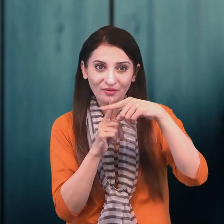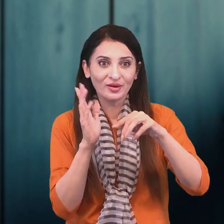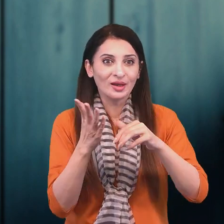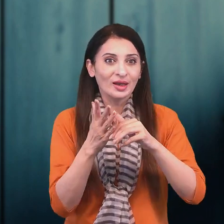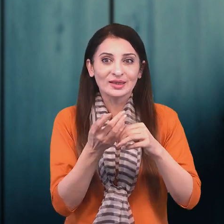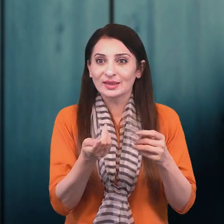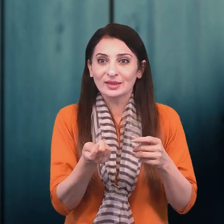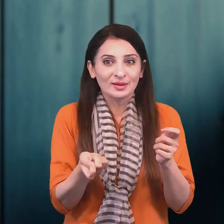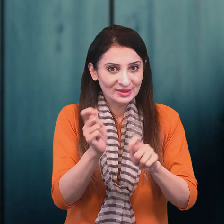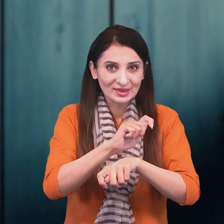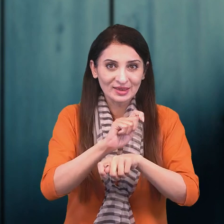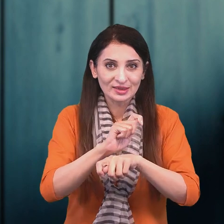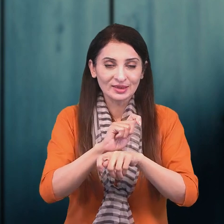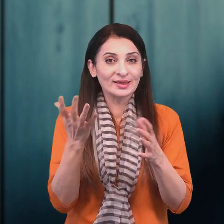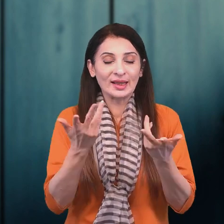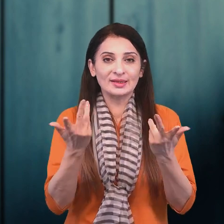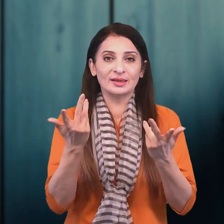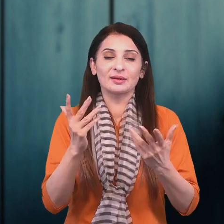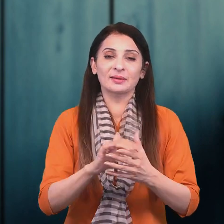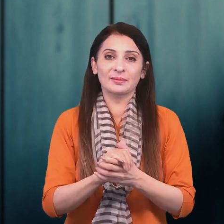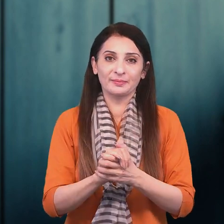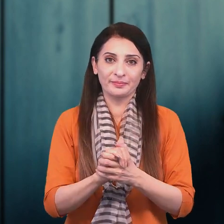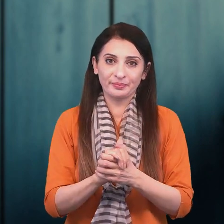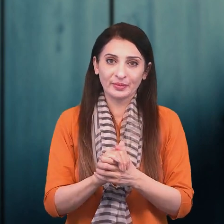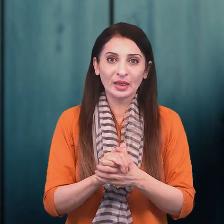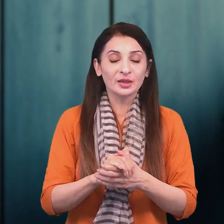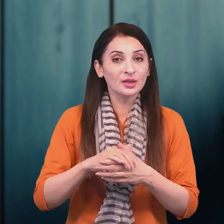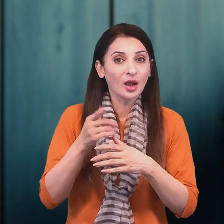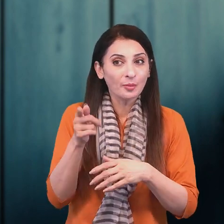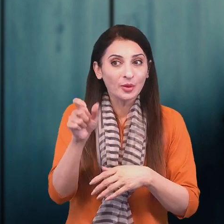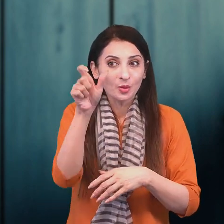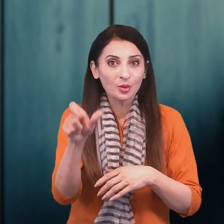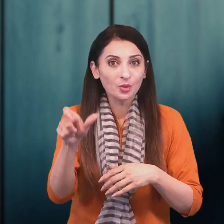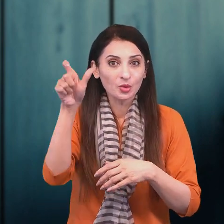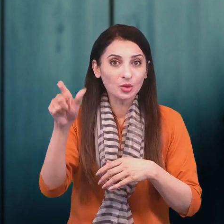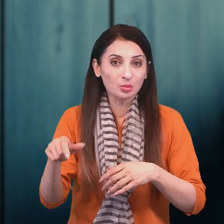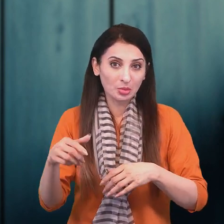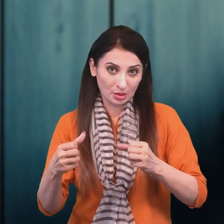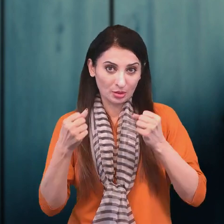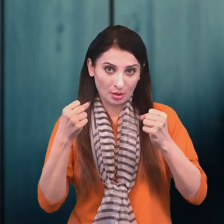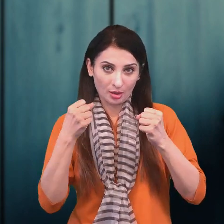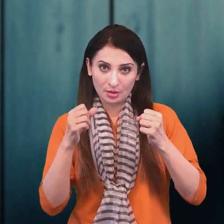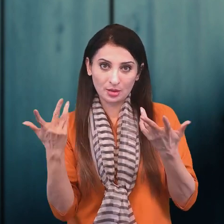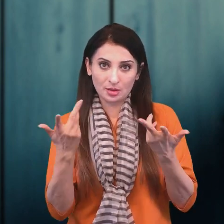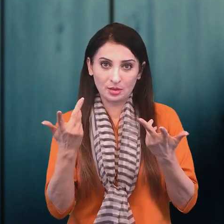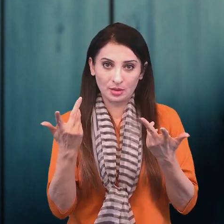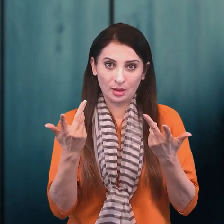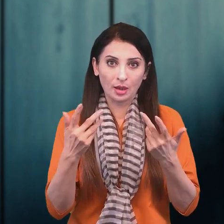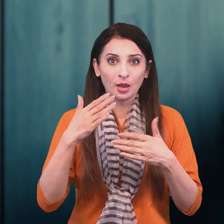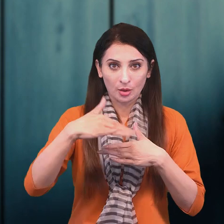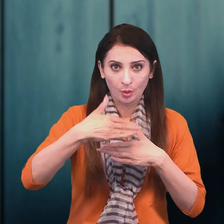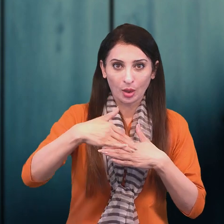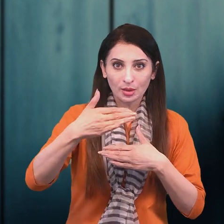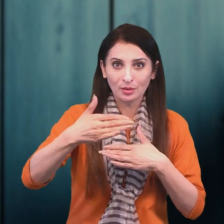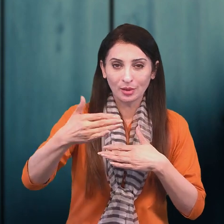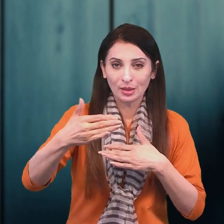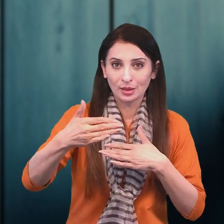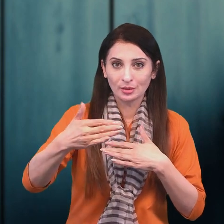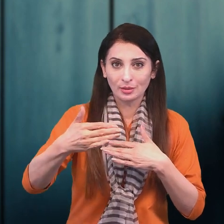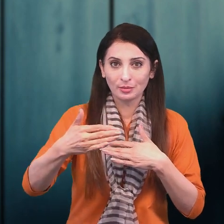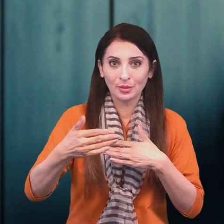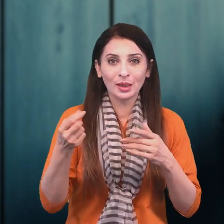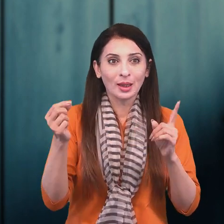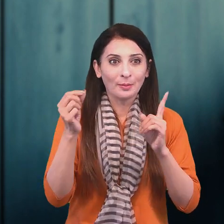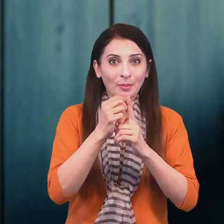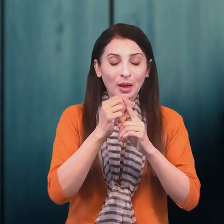کے ساتھ بدلنے میں کتنا اہم کردار ادا کر سکتے ہیں، یا ان نوجوانوں میں کتنا پوٹینشیل موجود ہے کہ وہ آئندہ آنے